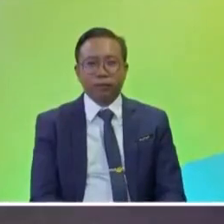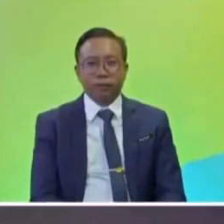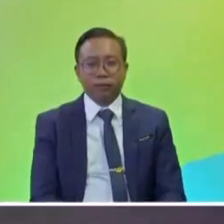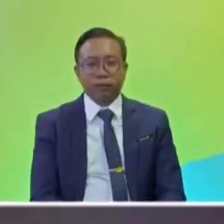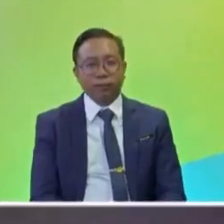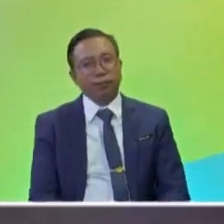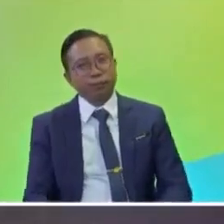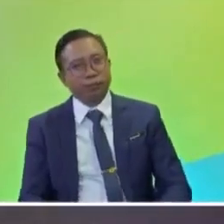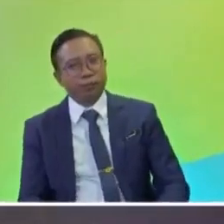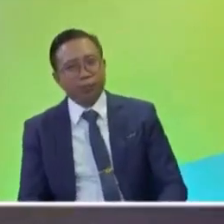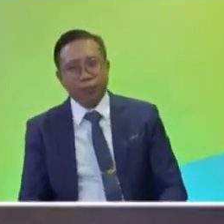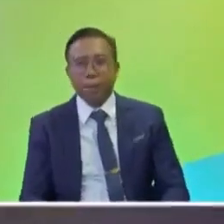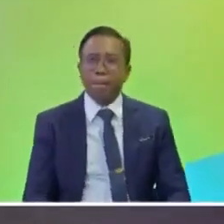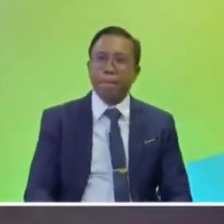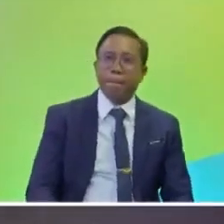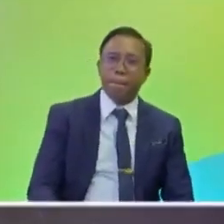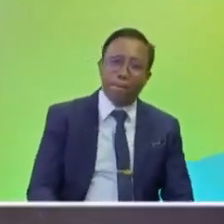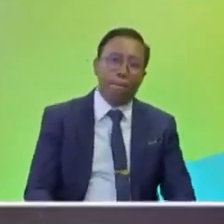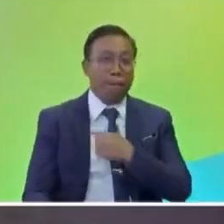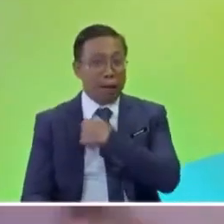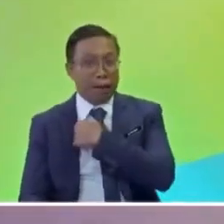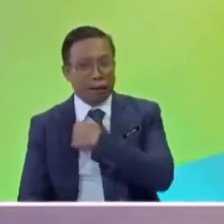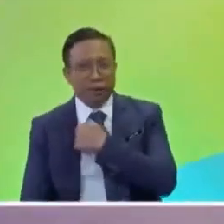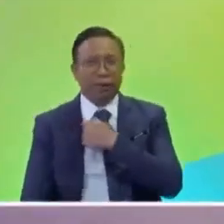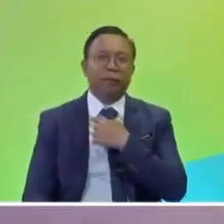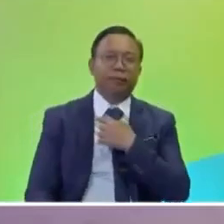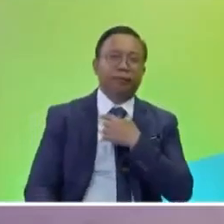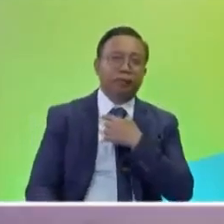Mana? Ha. Goyang badan dulu.